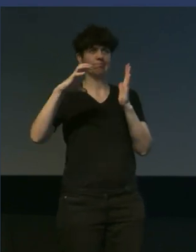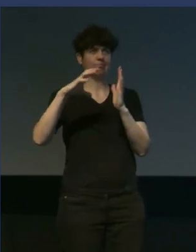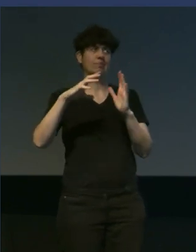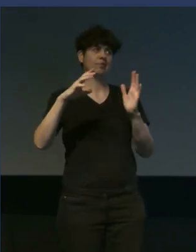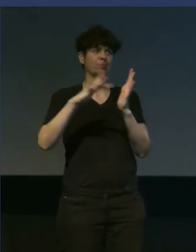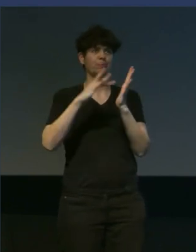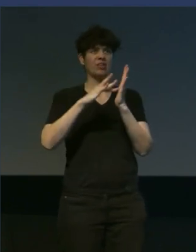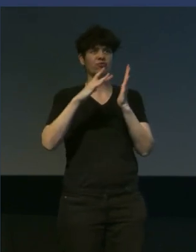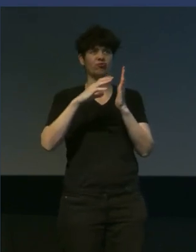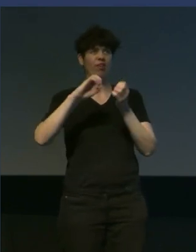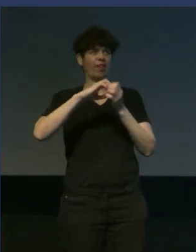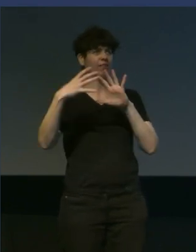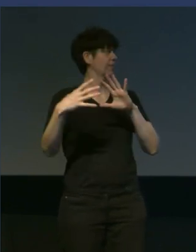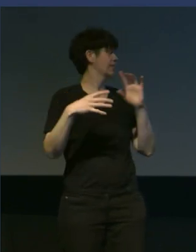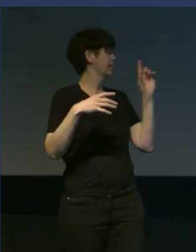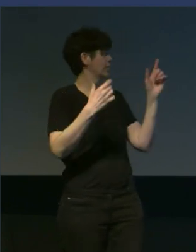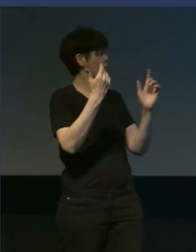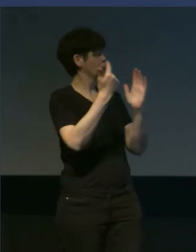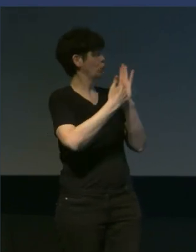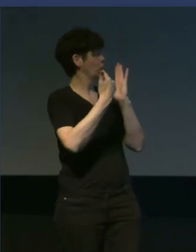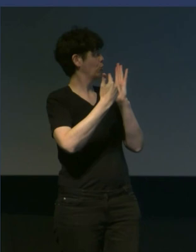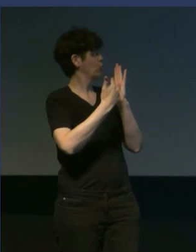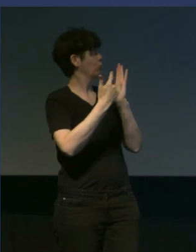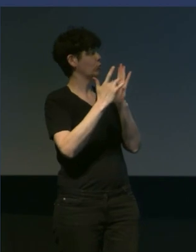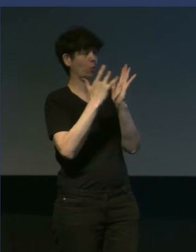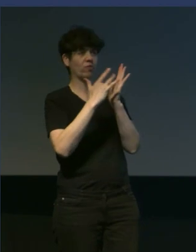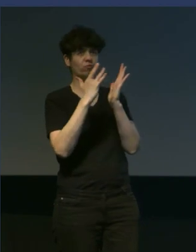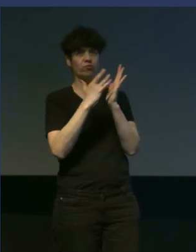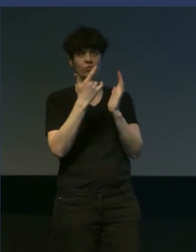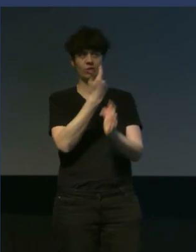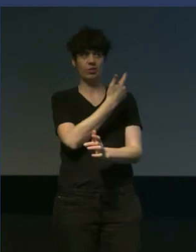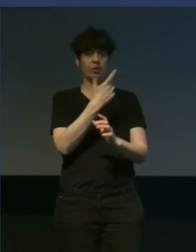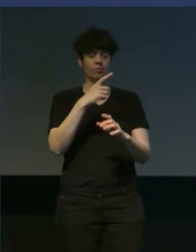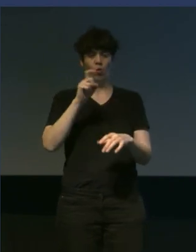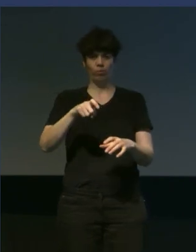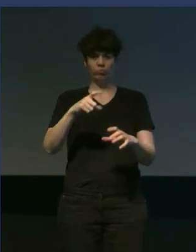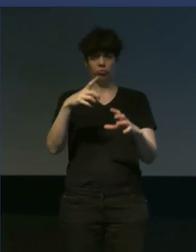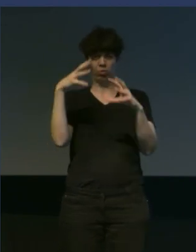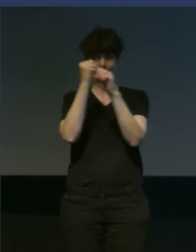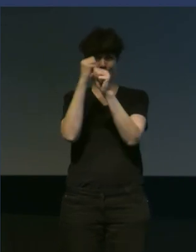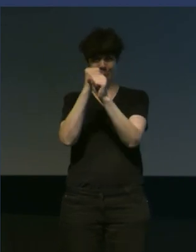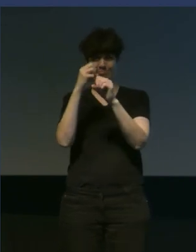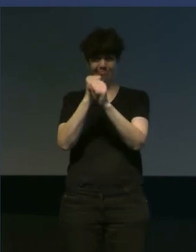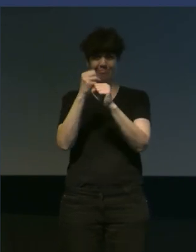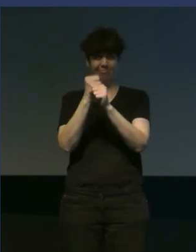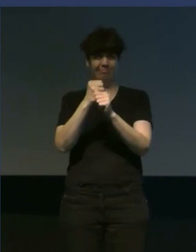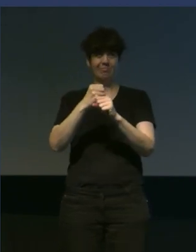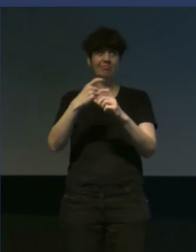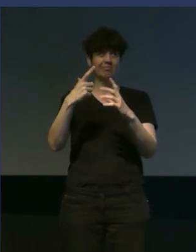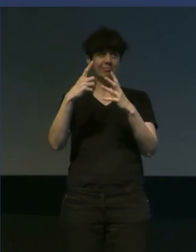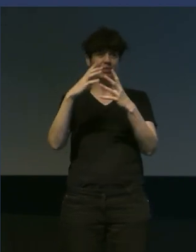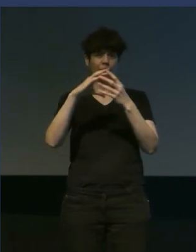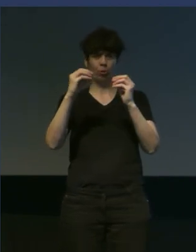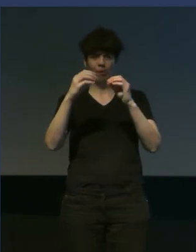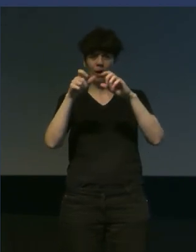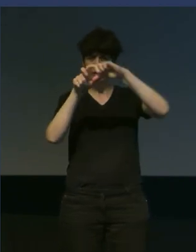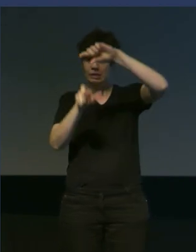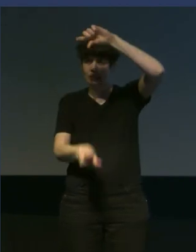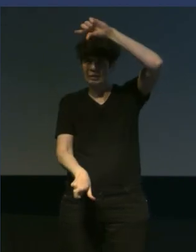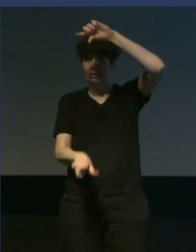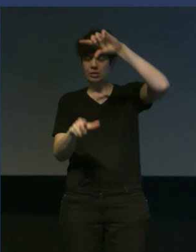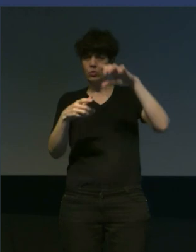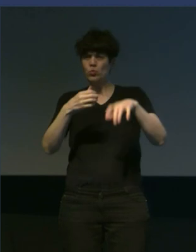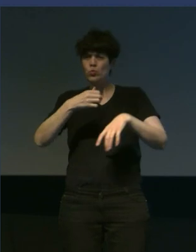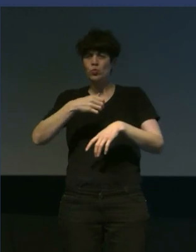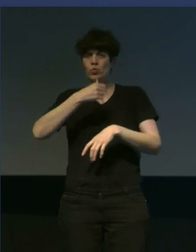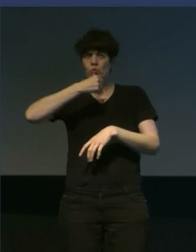page web. Donc, vous avez les deux pages. Moi, j'étais obligée de synthétiser sur un format plus long que large. Et j'avais une